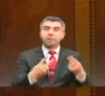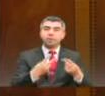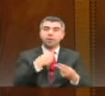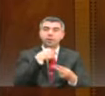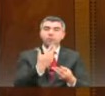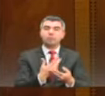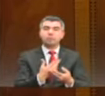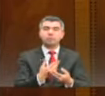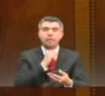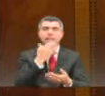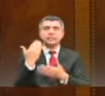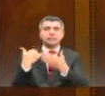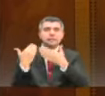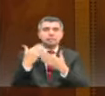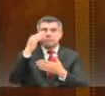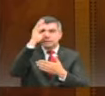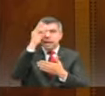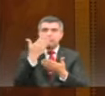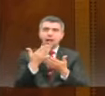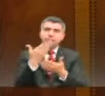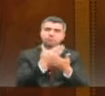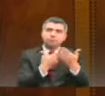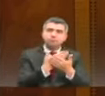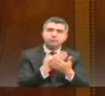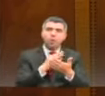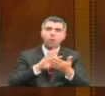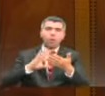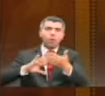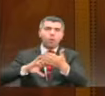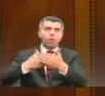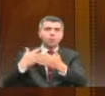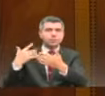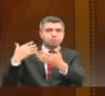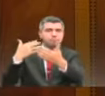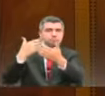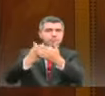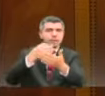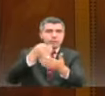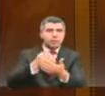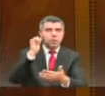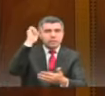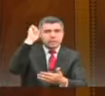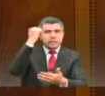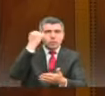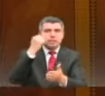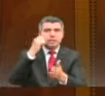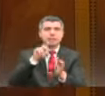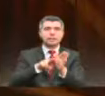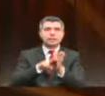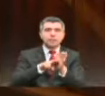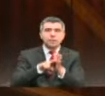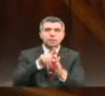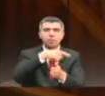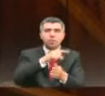تشخيص رصيد السياسات الاجتماعية والتحديات القائمة في مجالات التربية والتكوين والخدمات الصحية